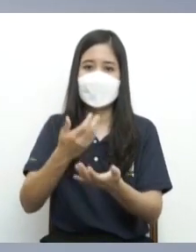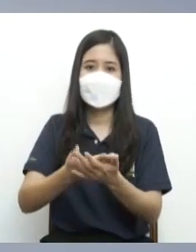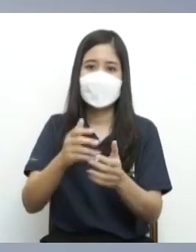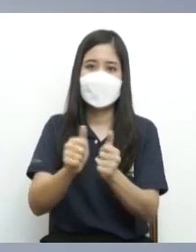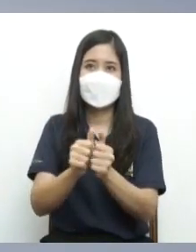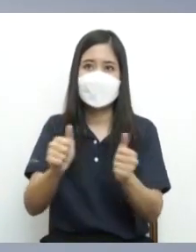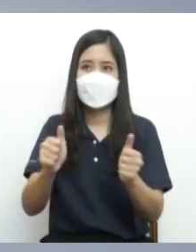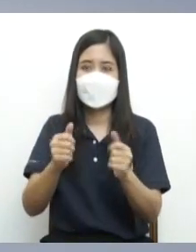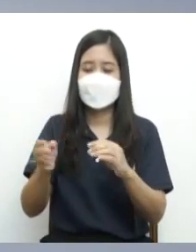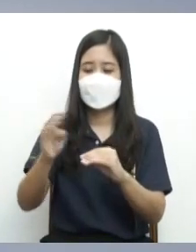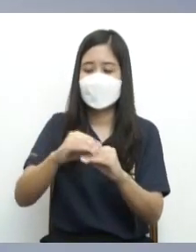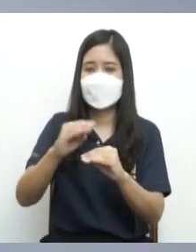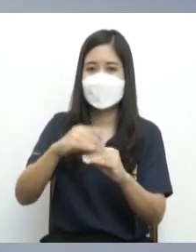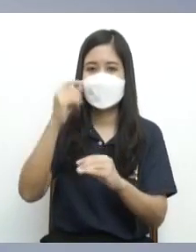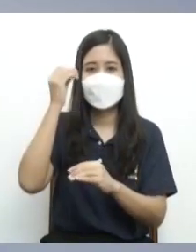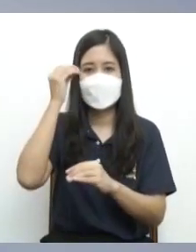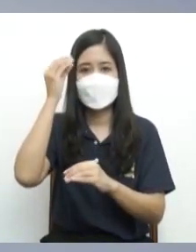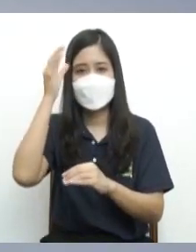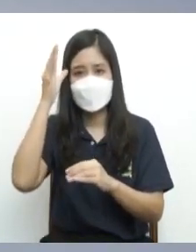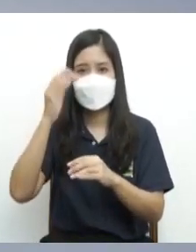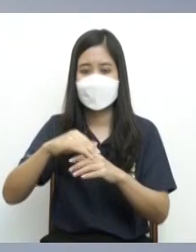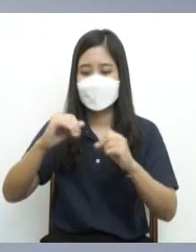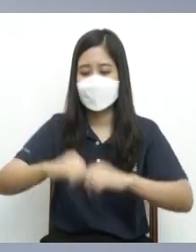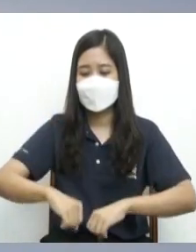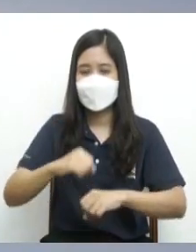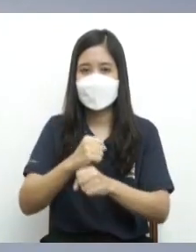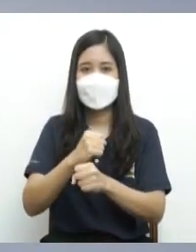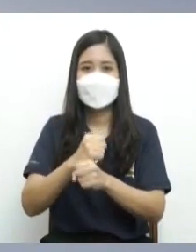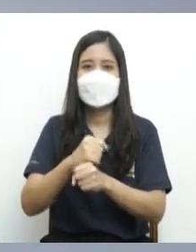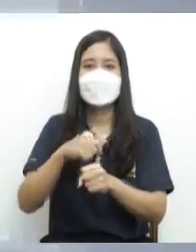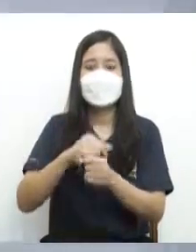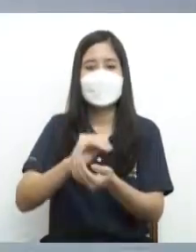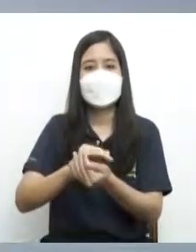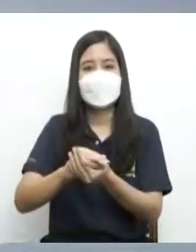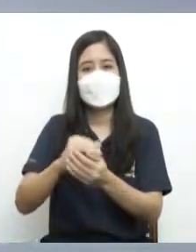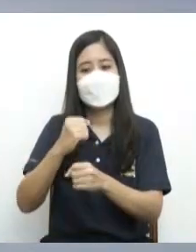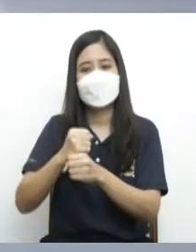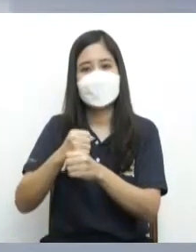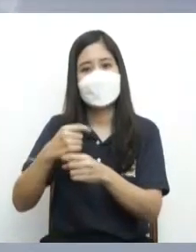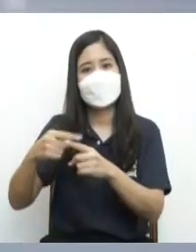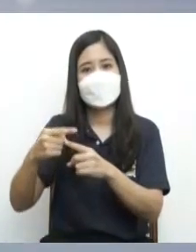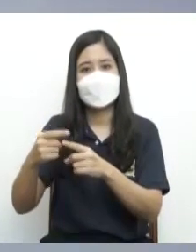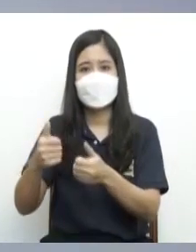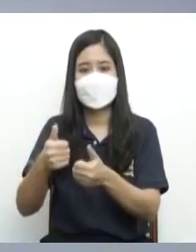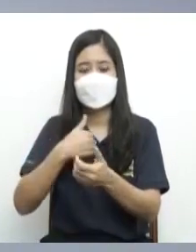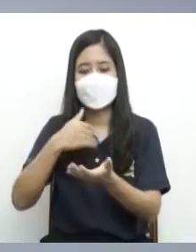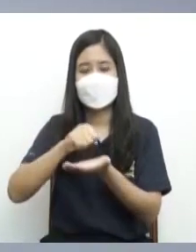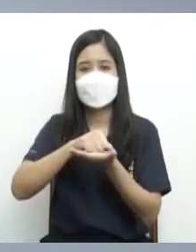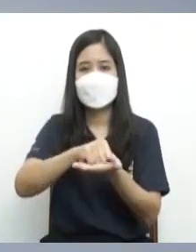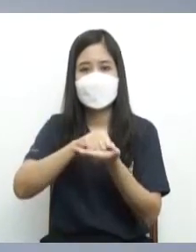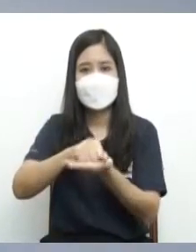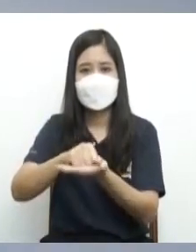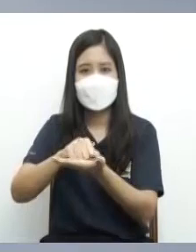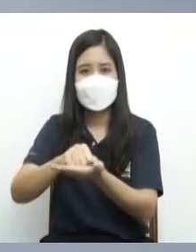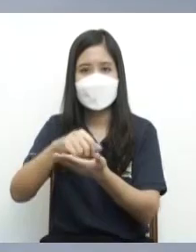ความรู้ด้านการเงินพร้อมทั้งสามารถนำไปนับชั่วโมงวิทยาฐานะได้และยังมีบริการกิจกรรมพิเศษเพื่อสม